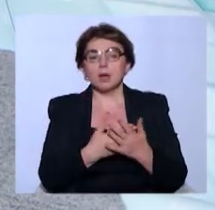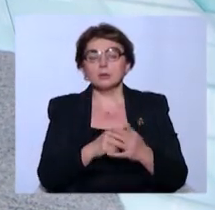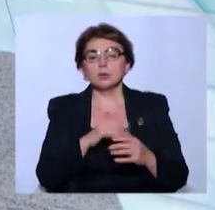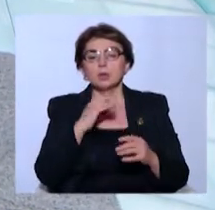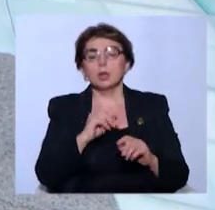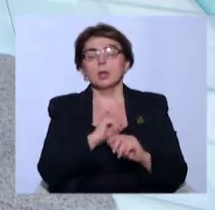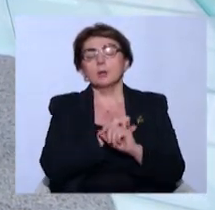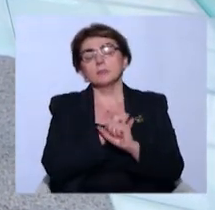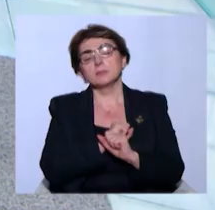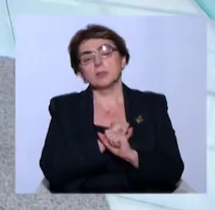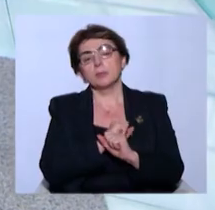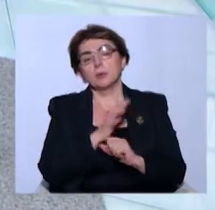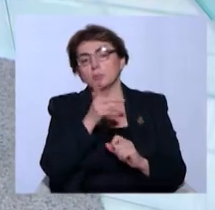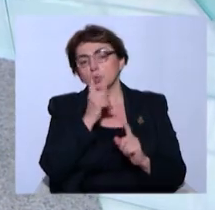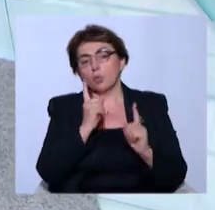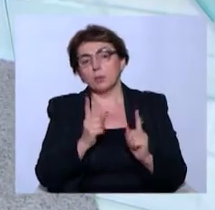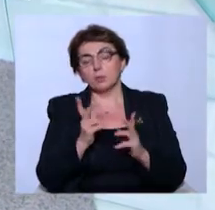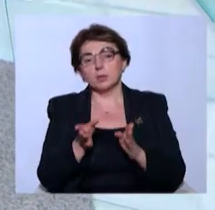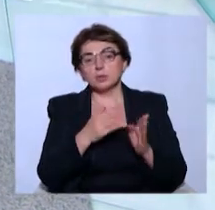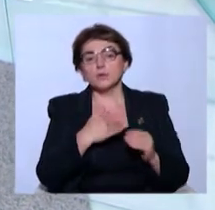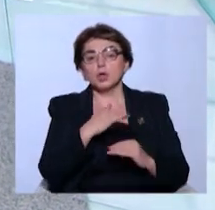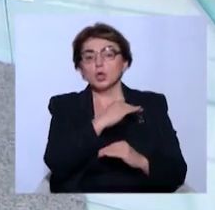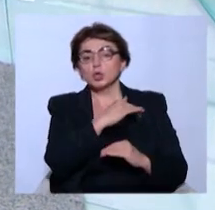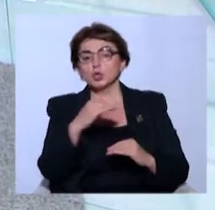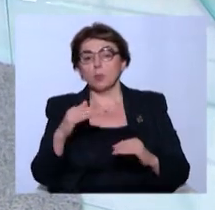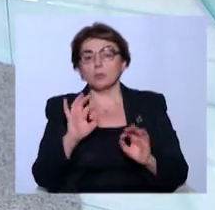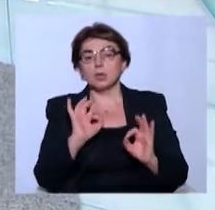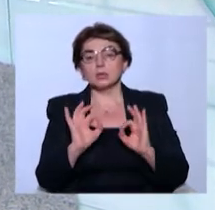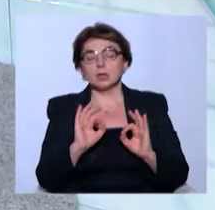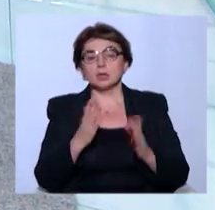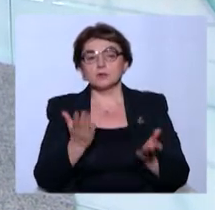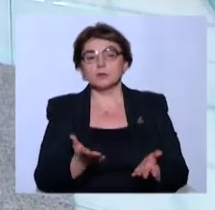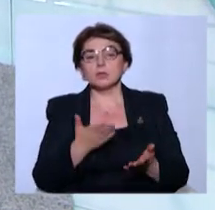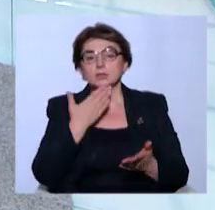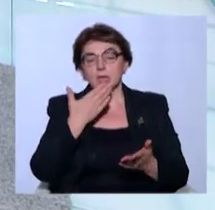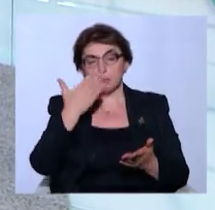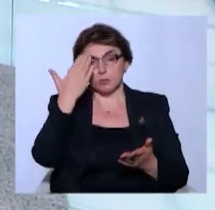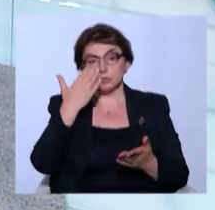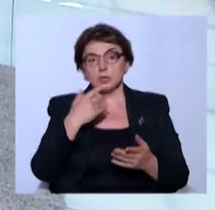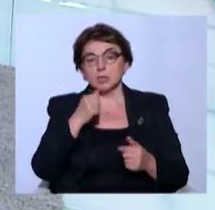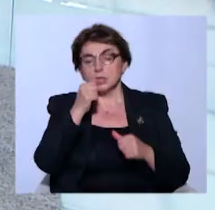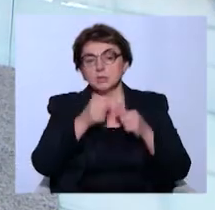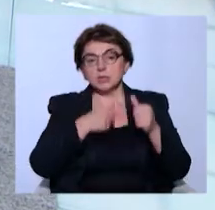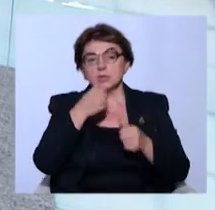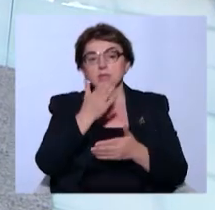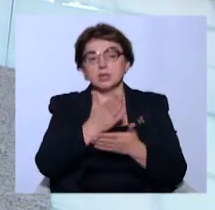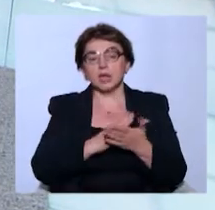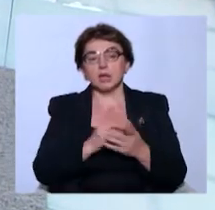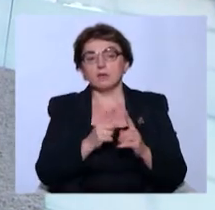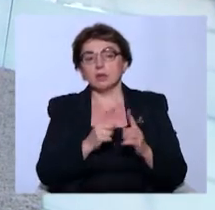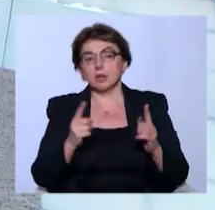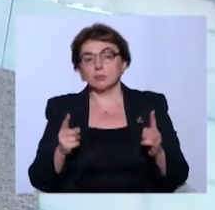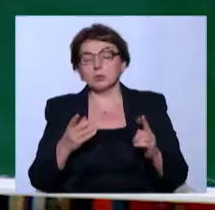გადადის მცენარეები, ასევე მსვენებარე მდგომარეობაში გადადის ცივსისხლიანი ცხოველები,